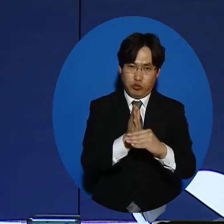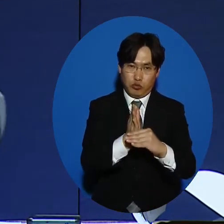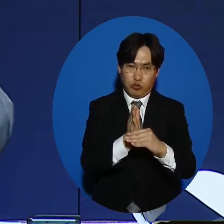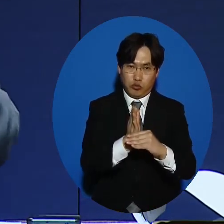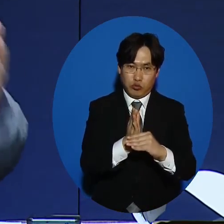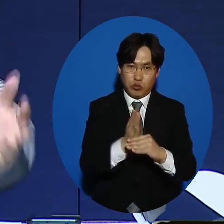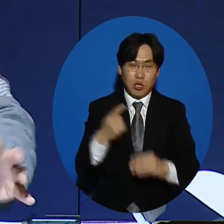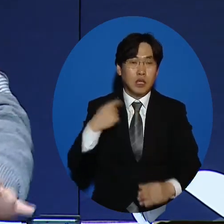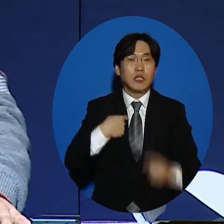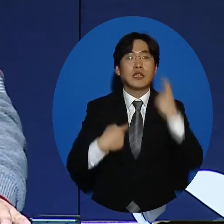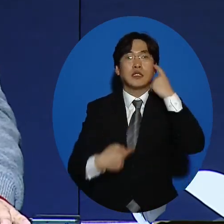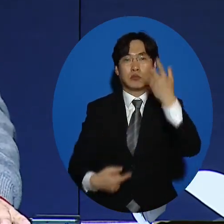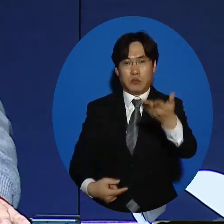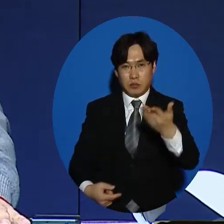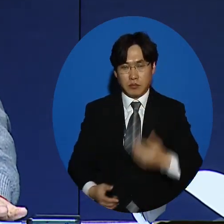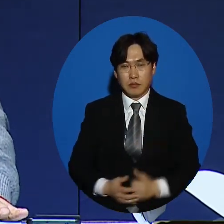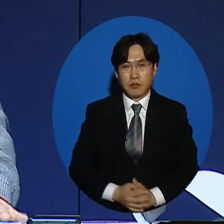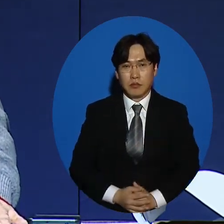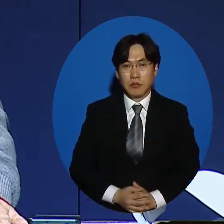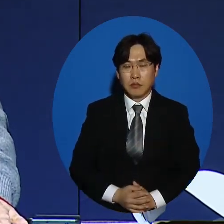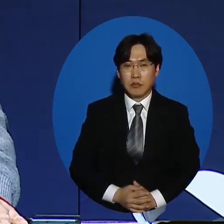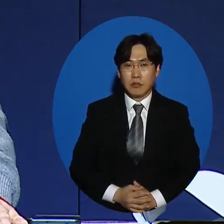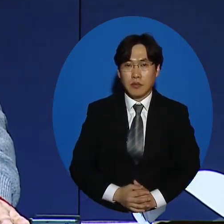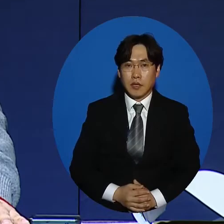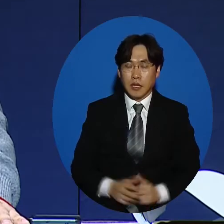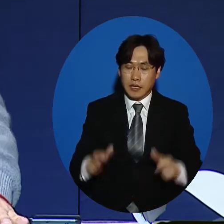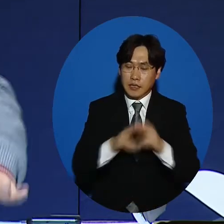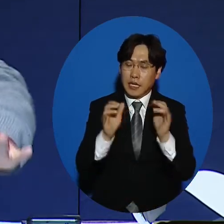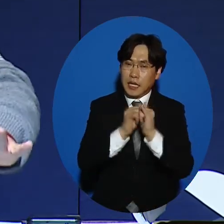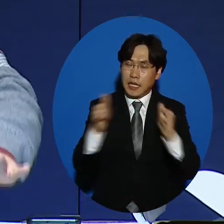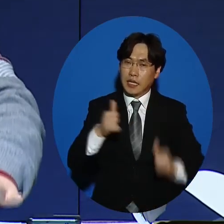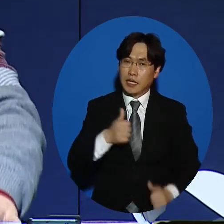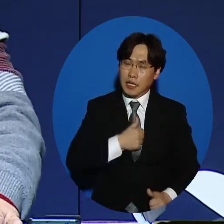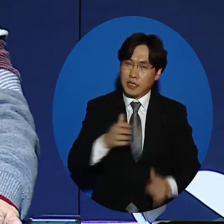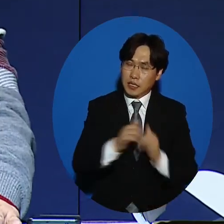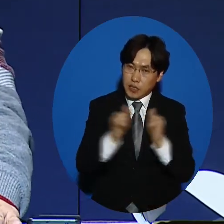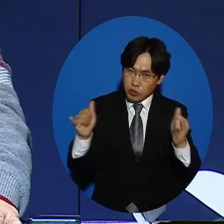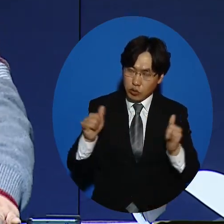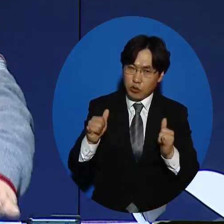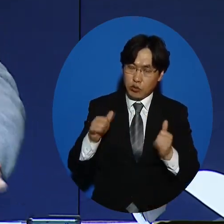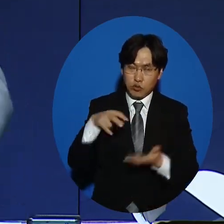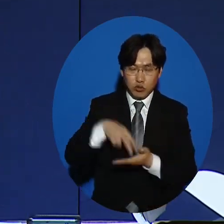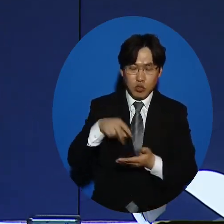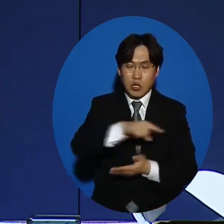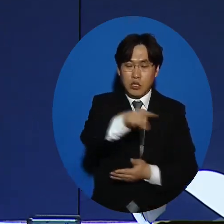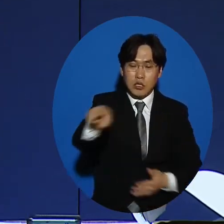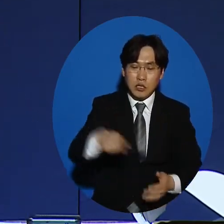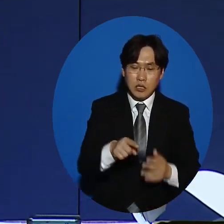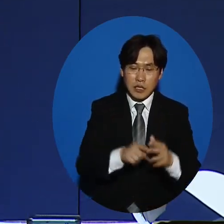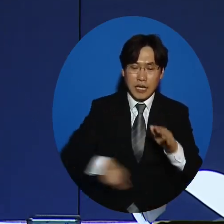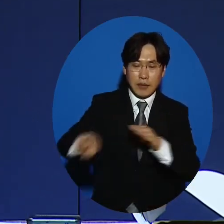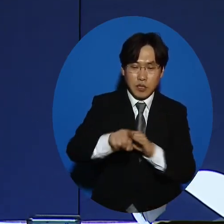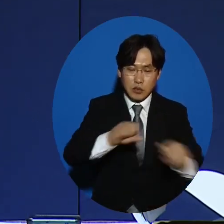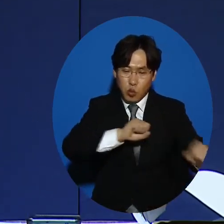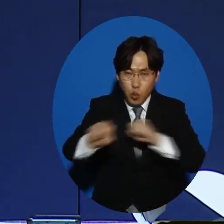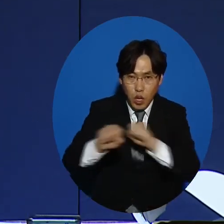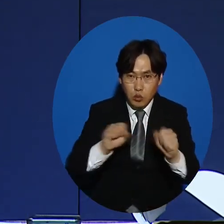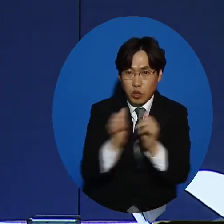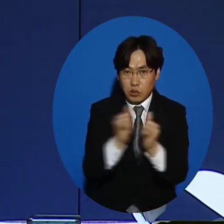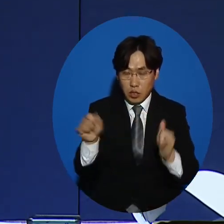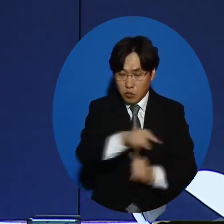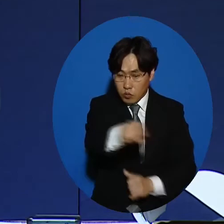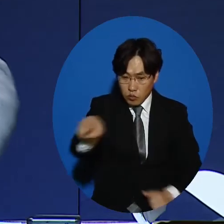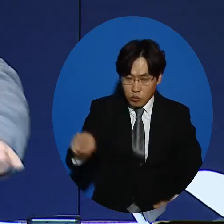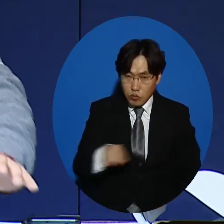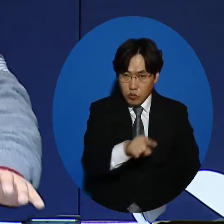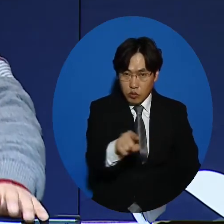제가 질문하고 싶어요. 많은 장애인 당사자들 중에 그 일선에서 운동하고 계시는